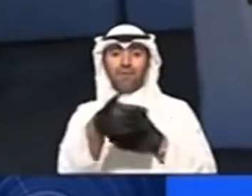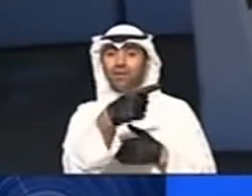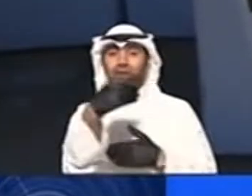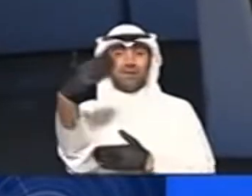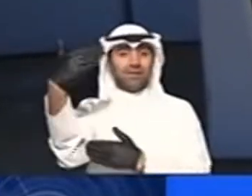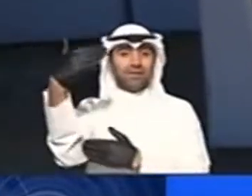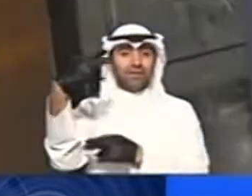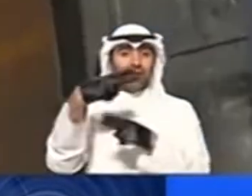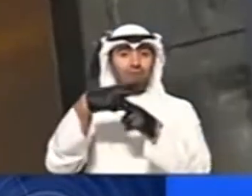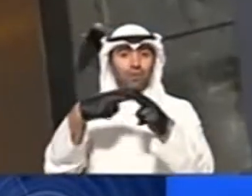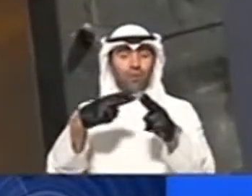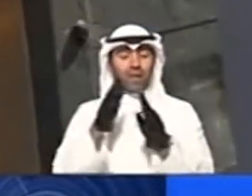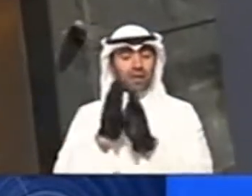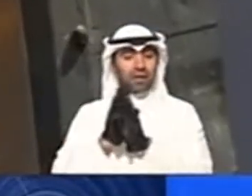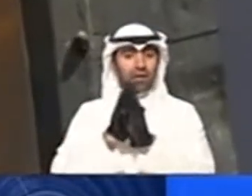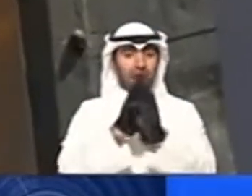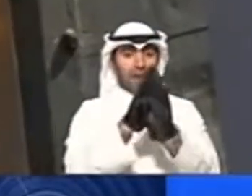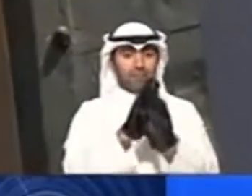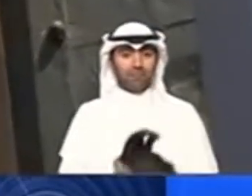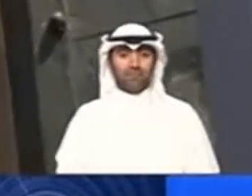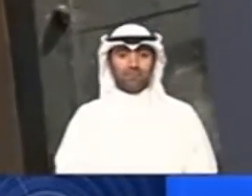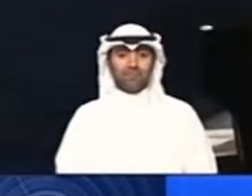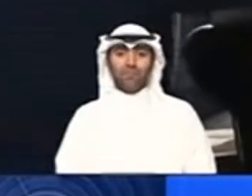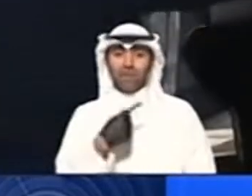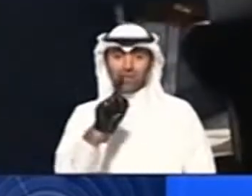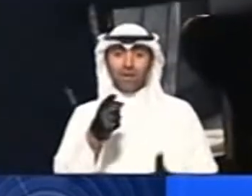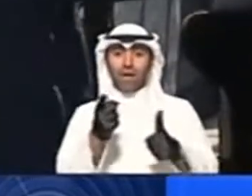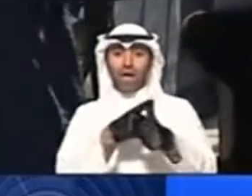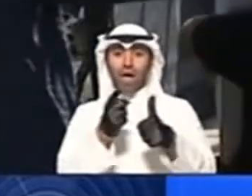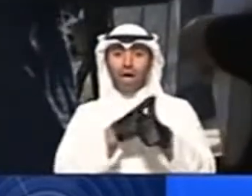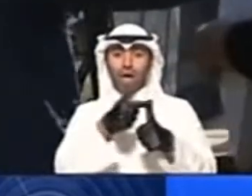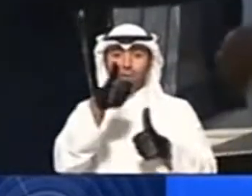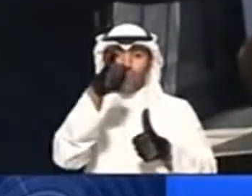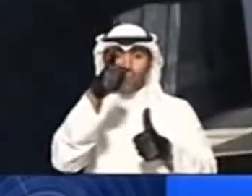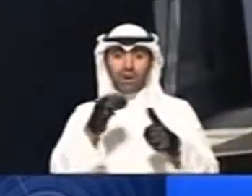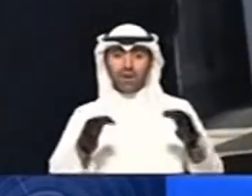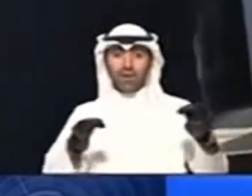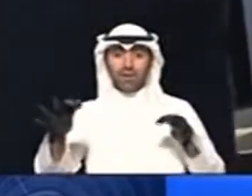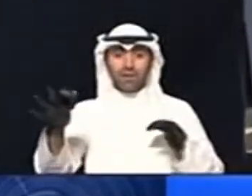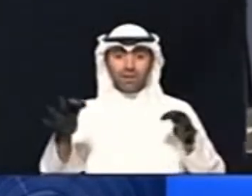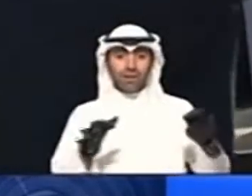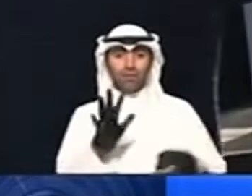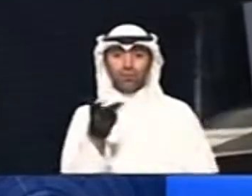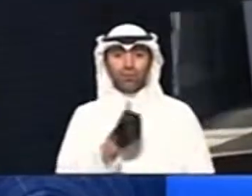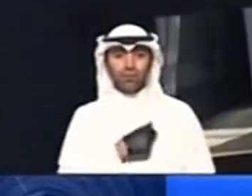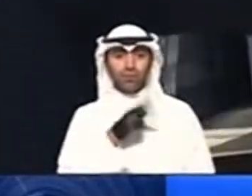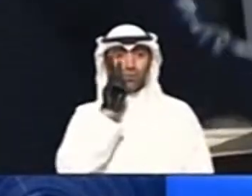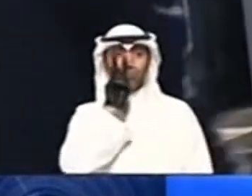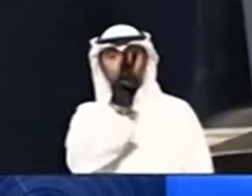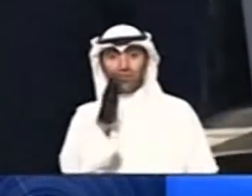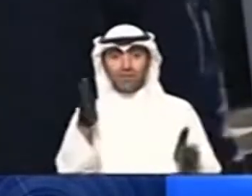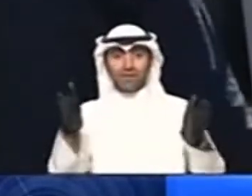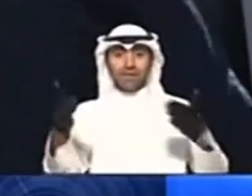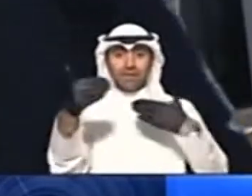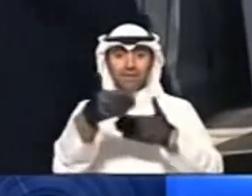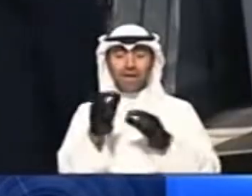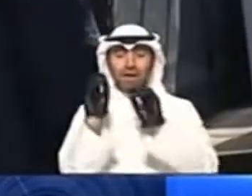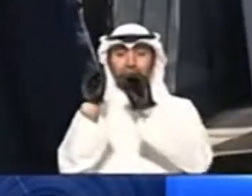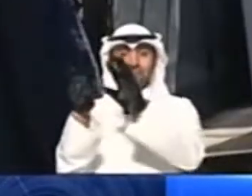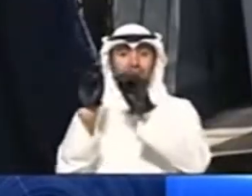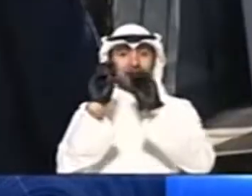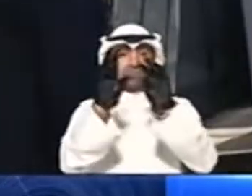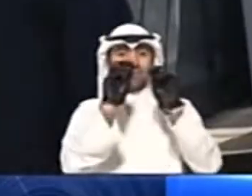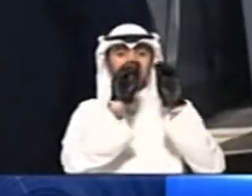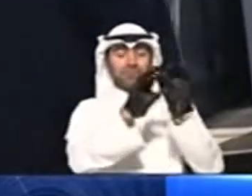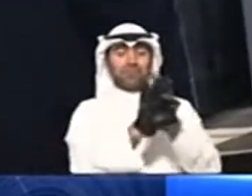الكويت بالأردن. المرحلة الأولى من المساعدات تشمل توزيع طرود وسلات غذائية يستفيد منها